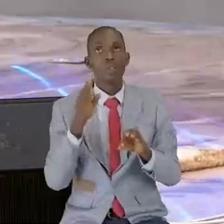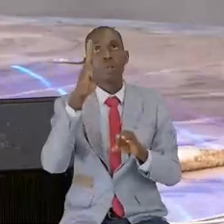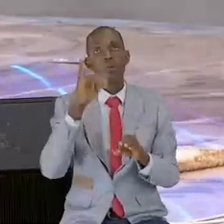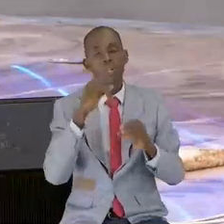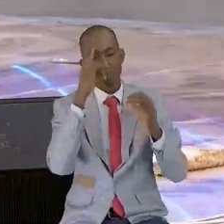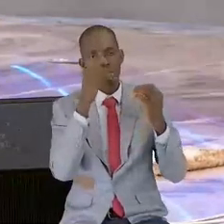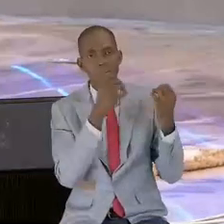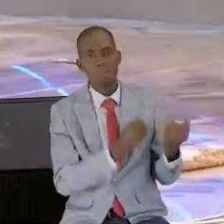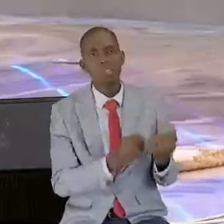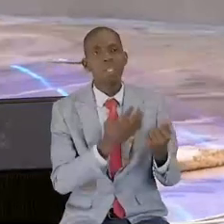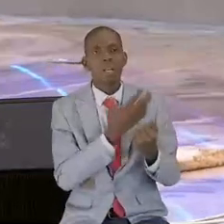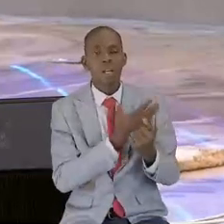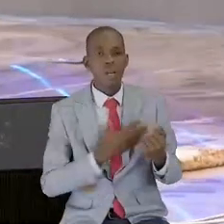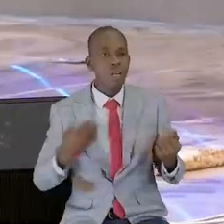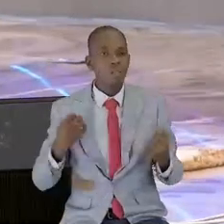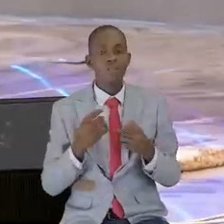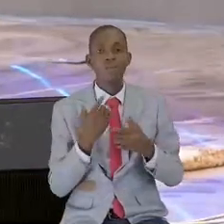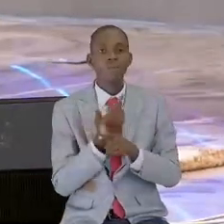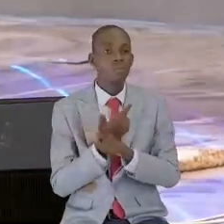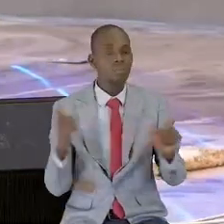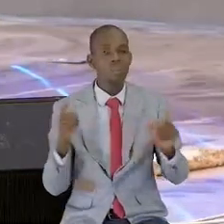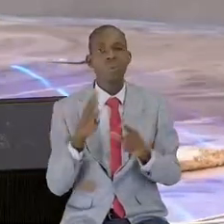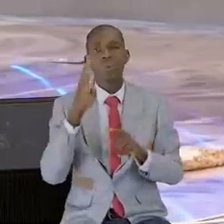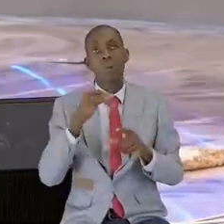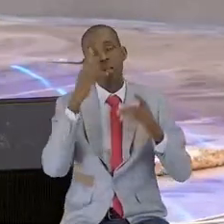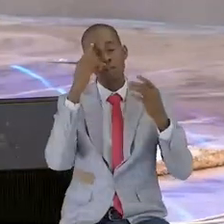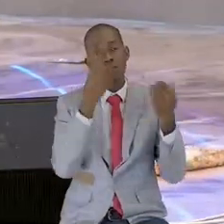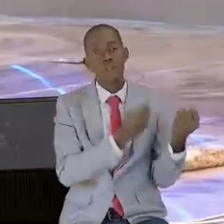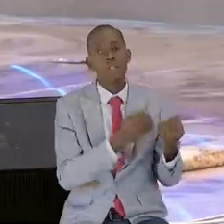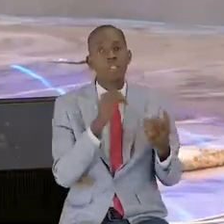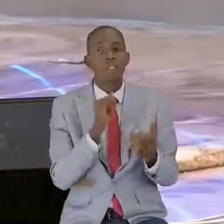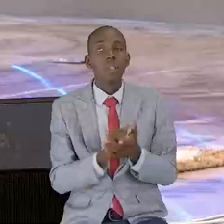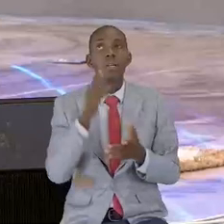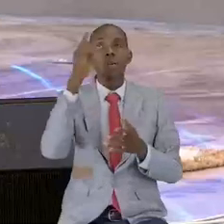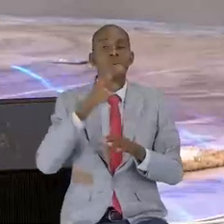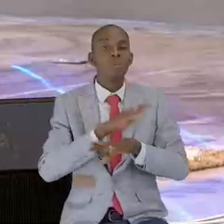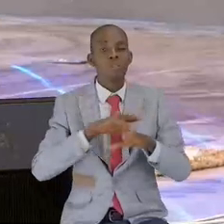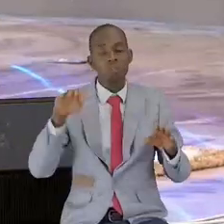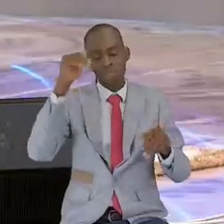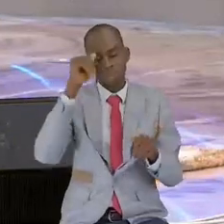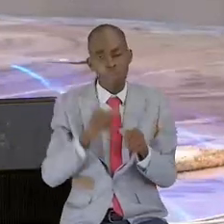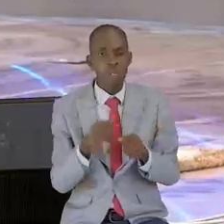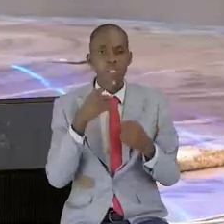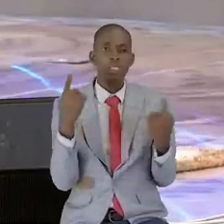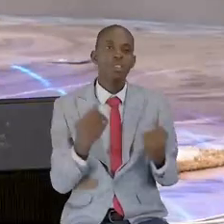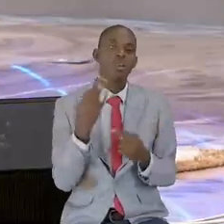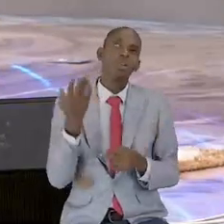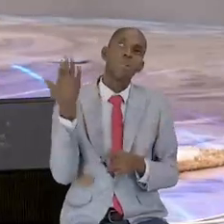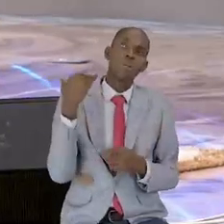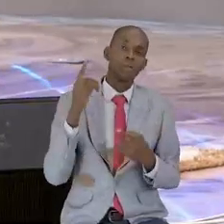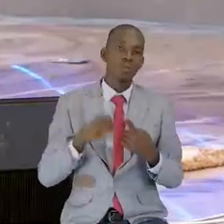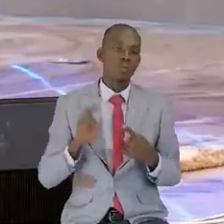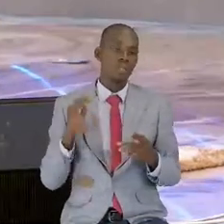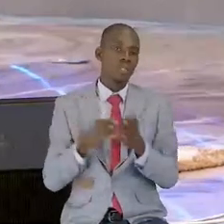foi, acquitté. Et Dieu ne reconnaît plus les péchés, ne nous imprime plus